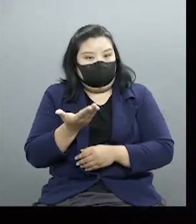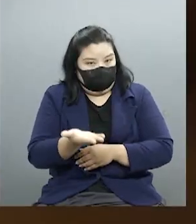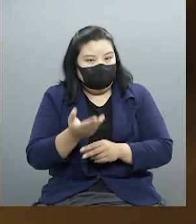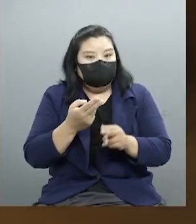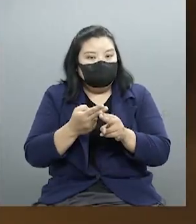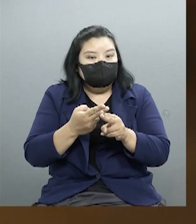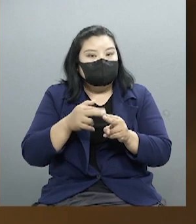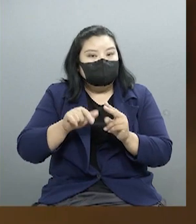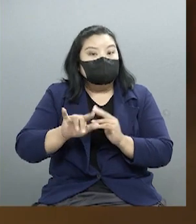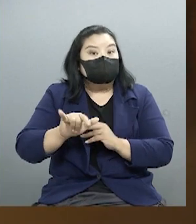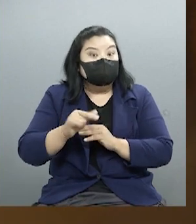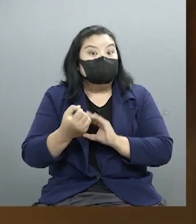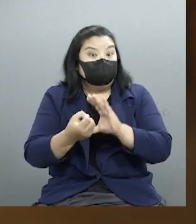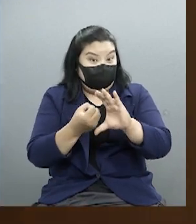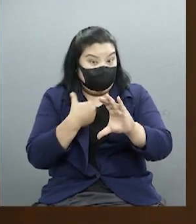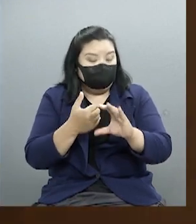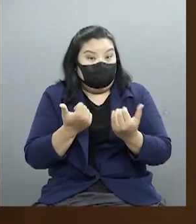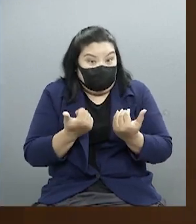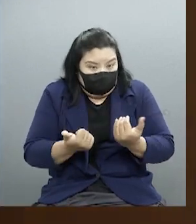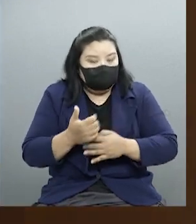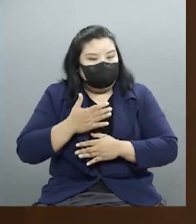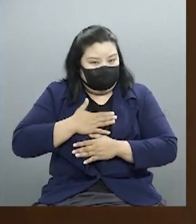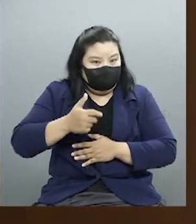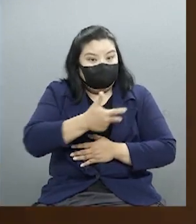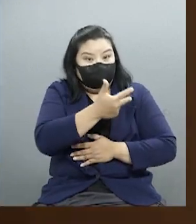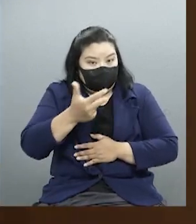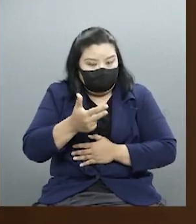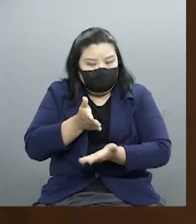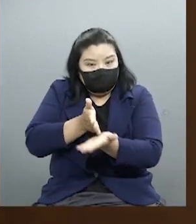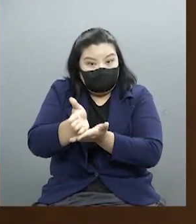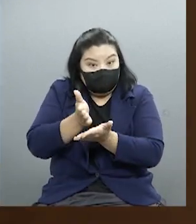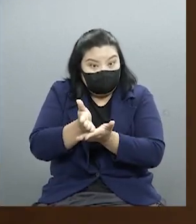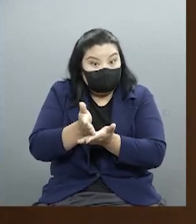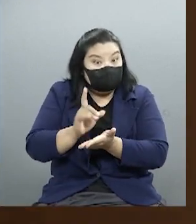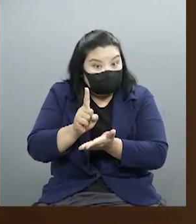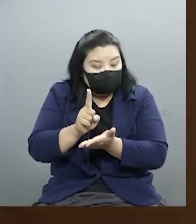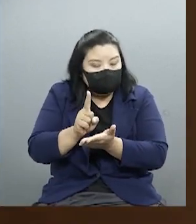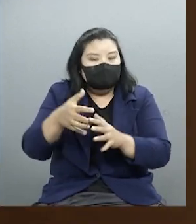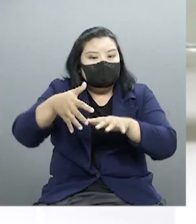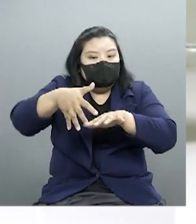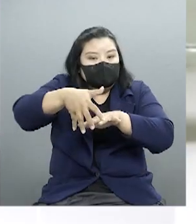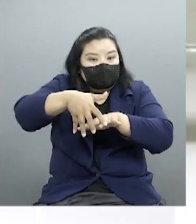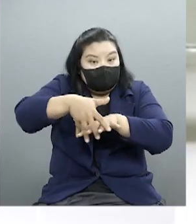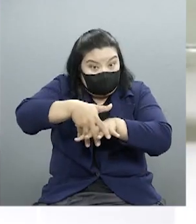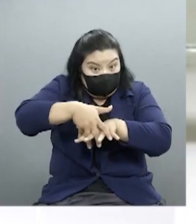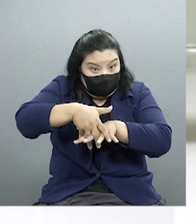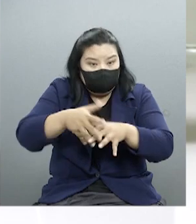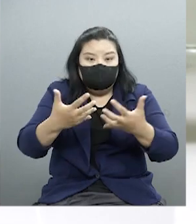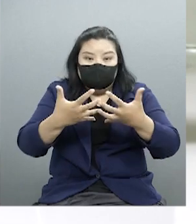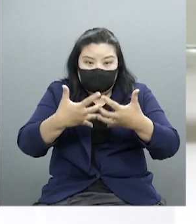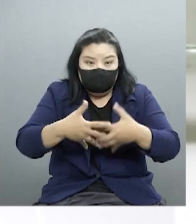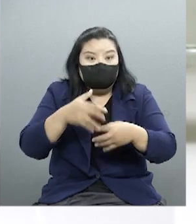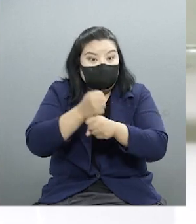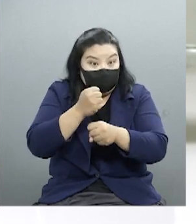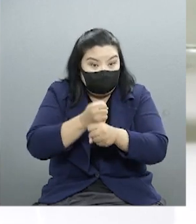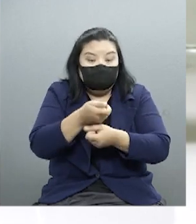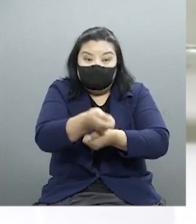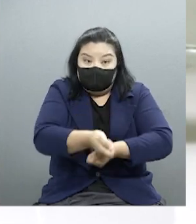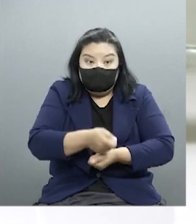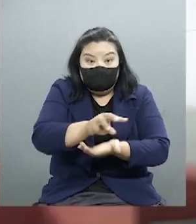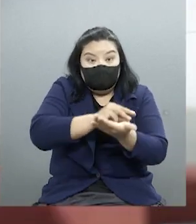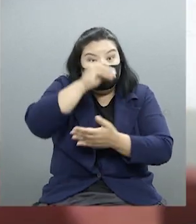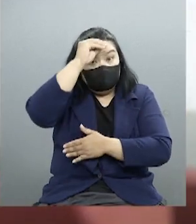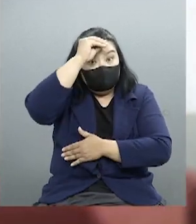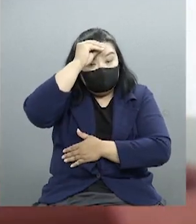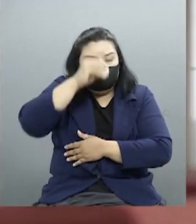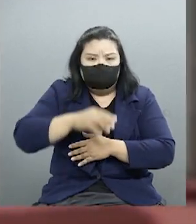คุณชาญวิทย์เปิดบ้านไทย PBS จึงเดินทางมาที่ภาควิชาวิทยาการสิ่งทอคณะอุตสาหกรรมเกษตรมหาวิทยาลัย